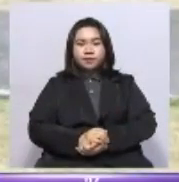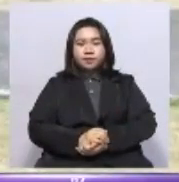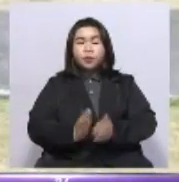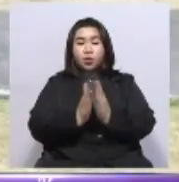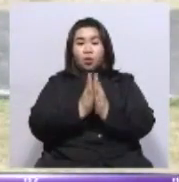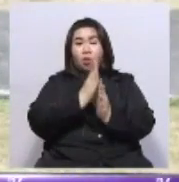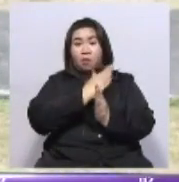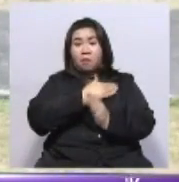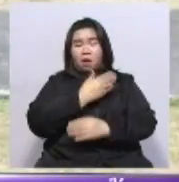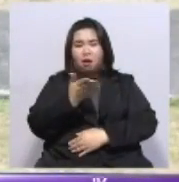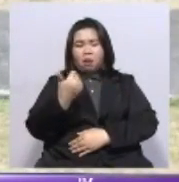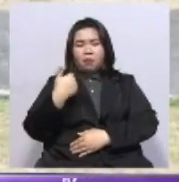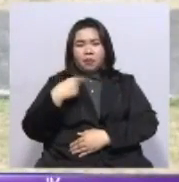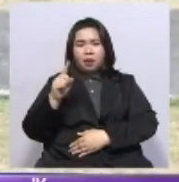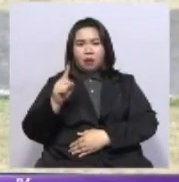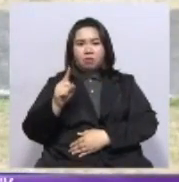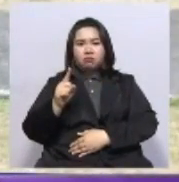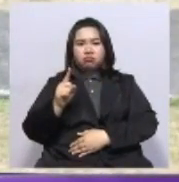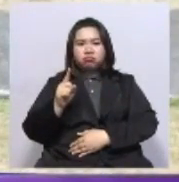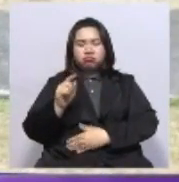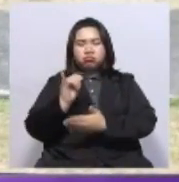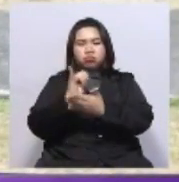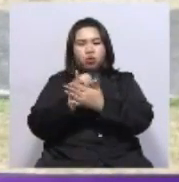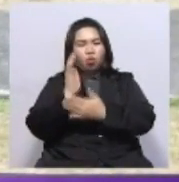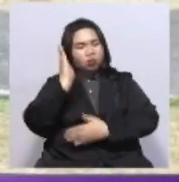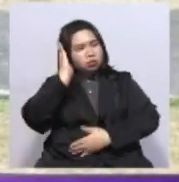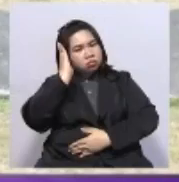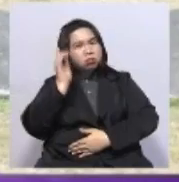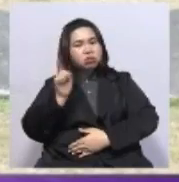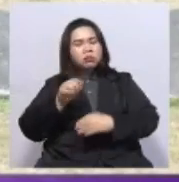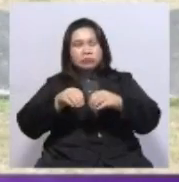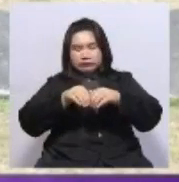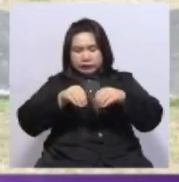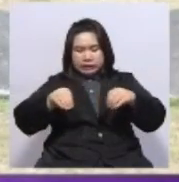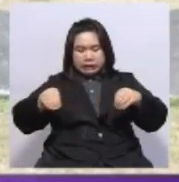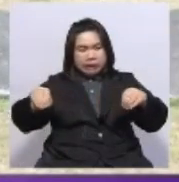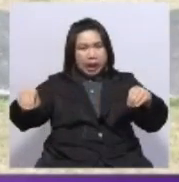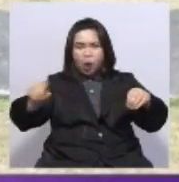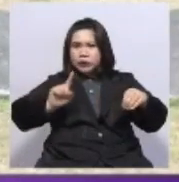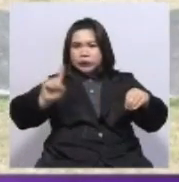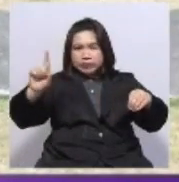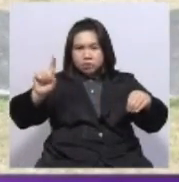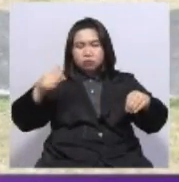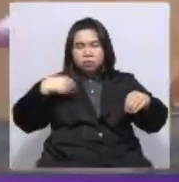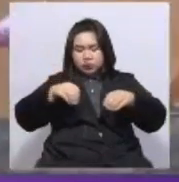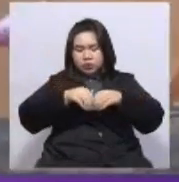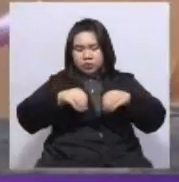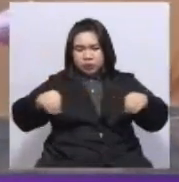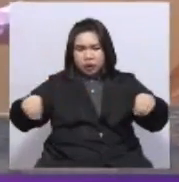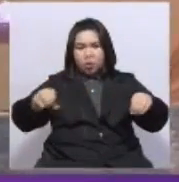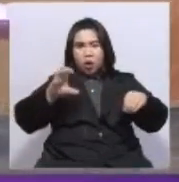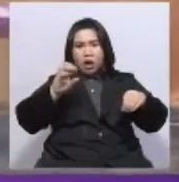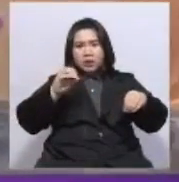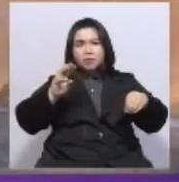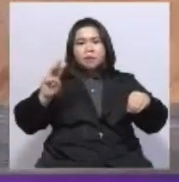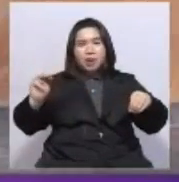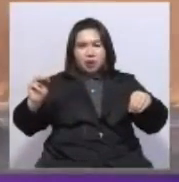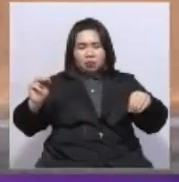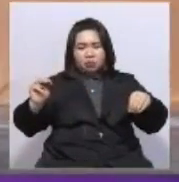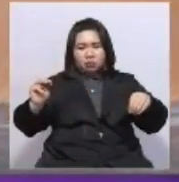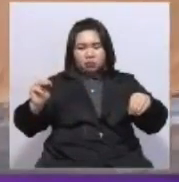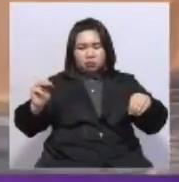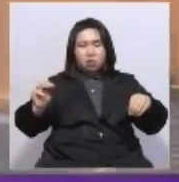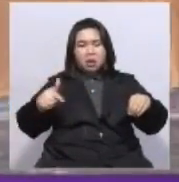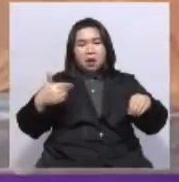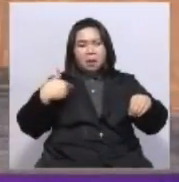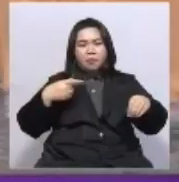วัดขุนอินทประมูลถือได้ว่าเป็นที่ประดิษฐานพระนอนซึ่งมีความยาวที่สุดของไทยขนาดความยาวประมาณ50เมตรองค์พระนอน